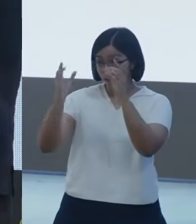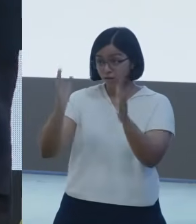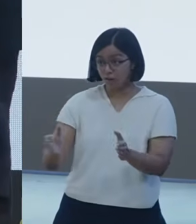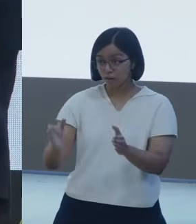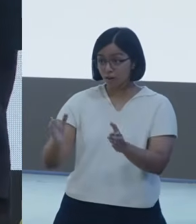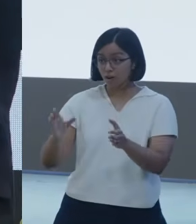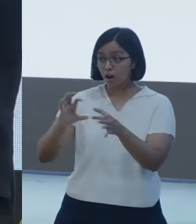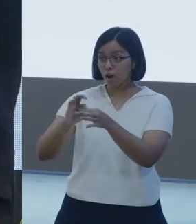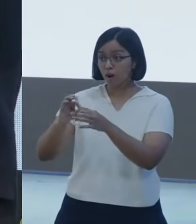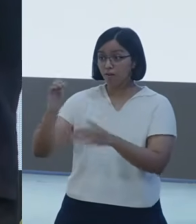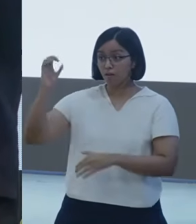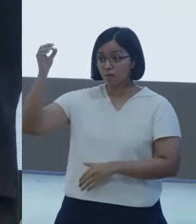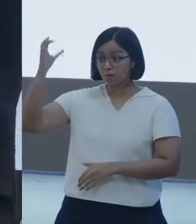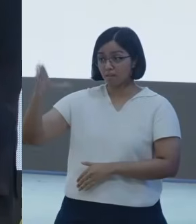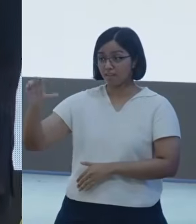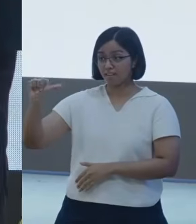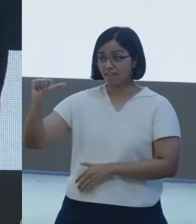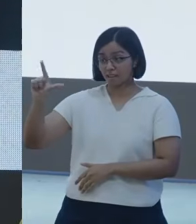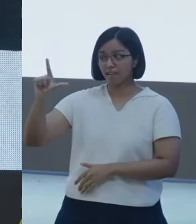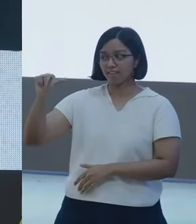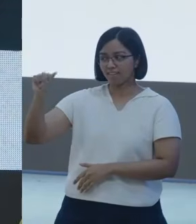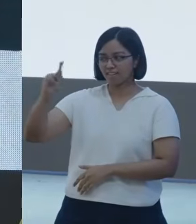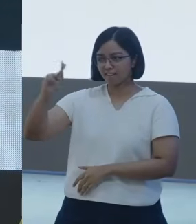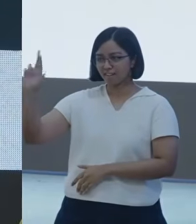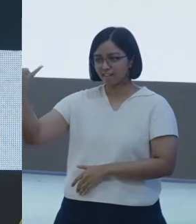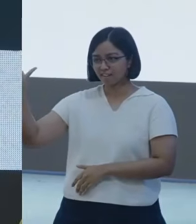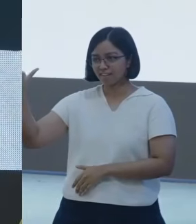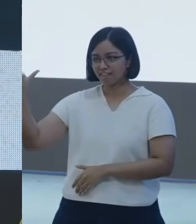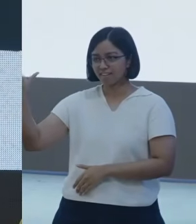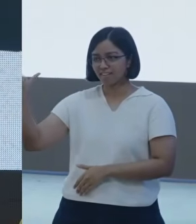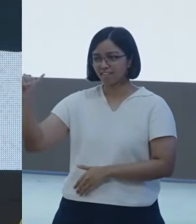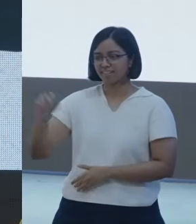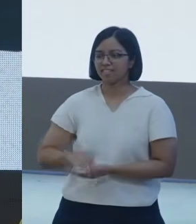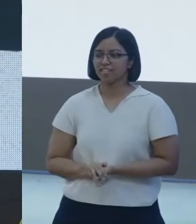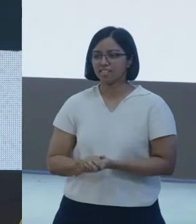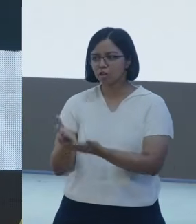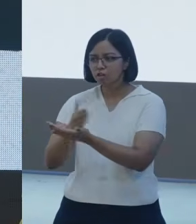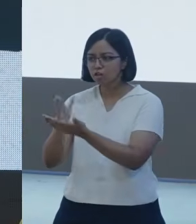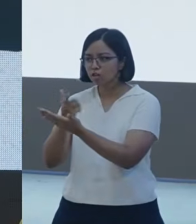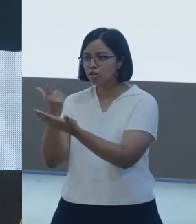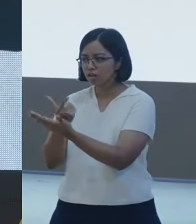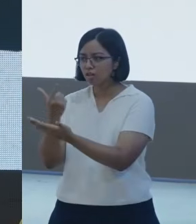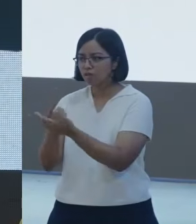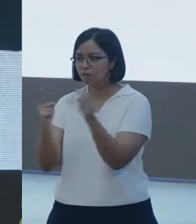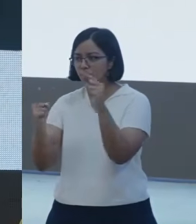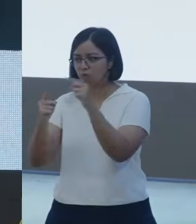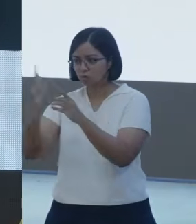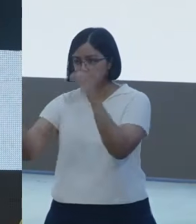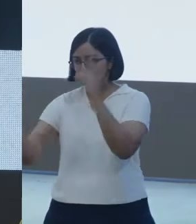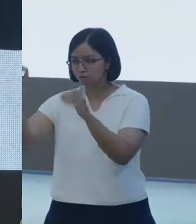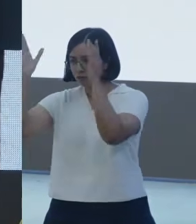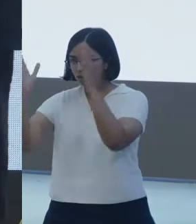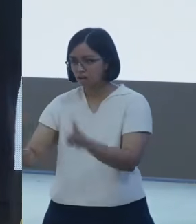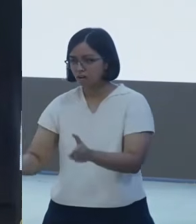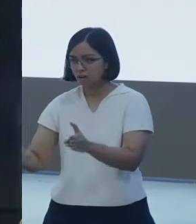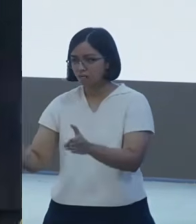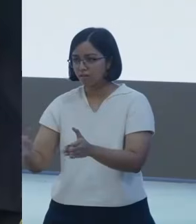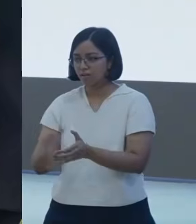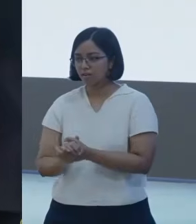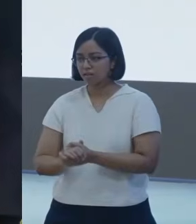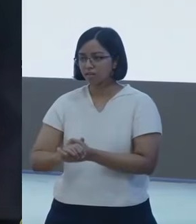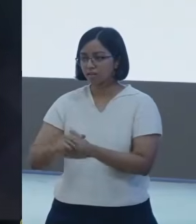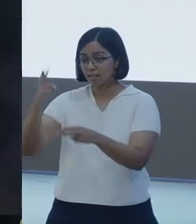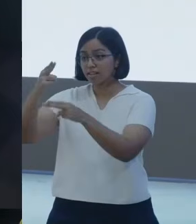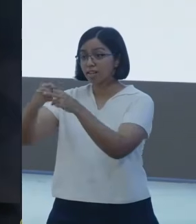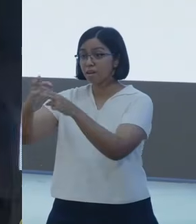So, sabi ni Pastor Larry kaninang umaga, sineran daw niya ng gospel itong si Eric. At magalang naman